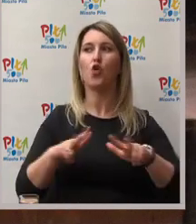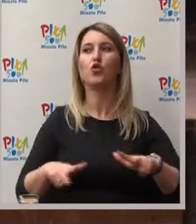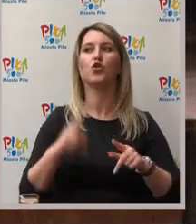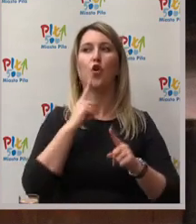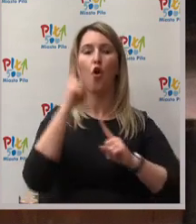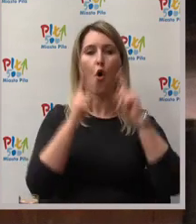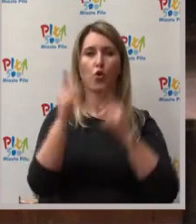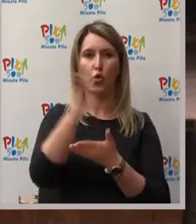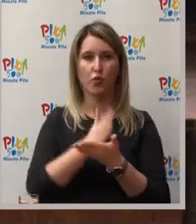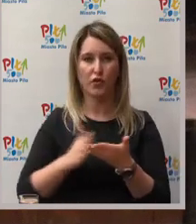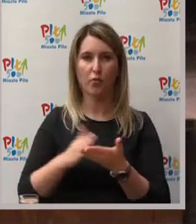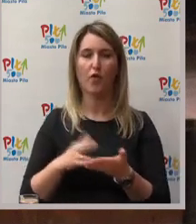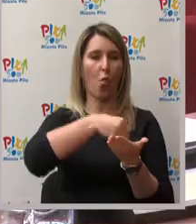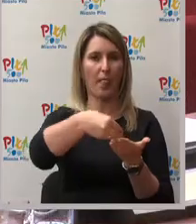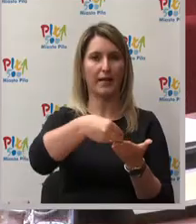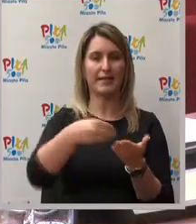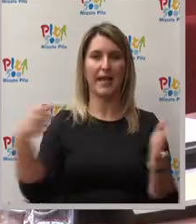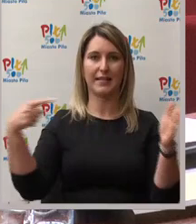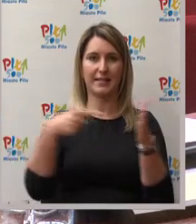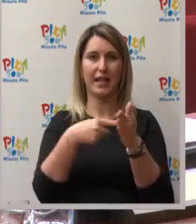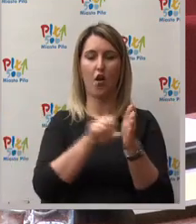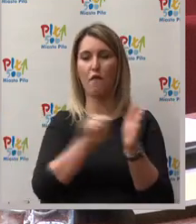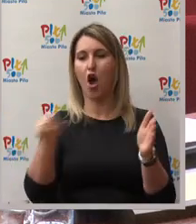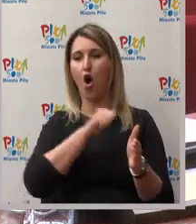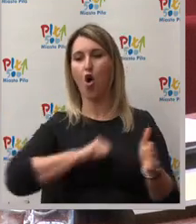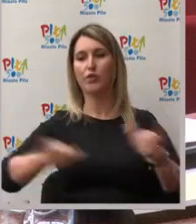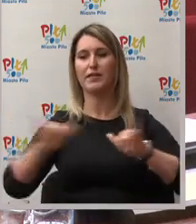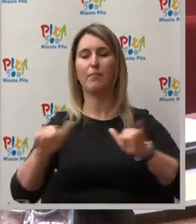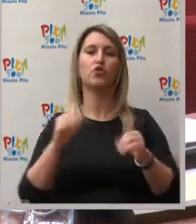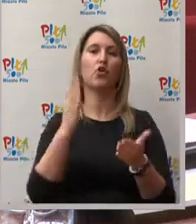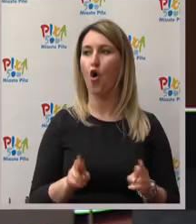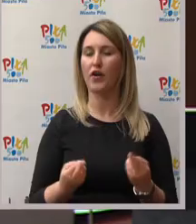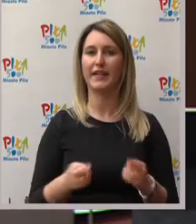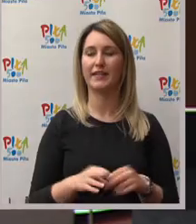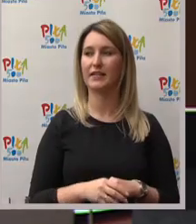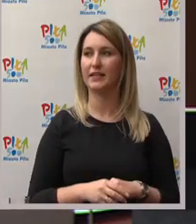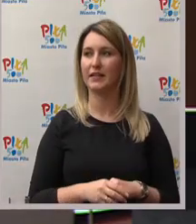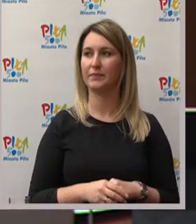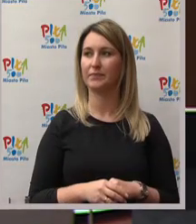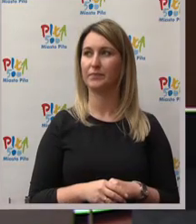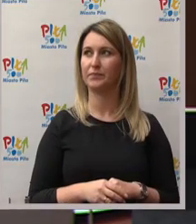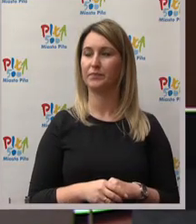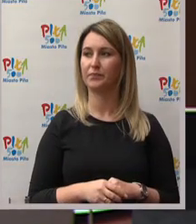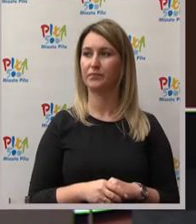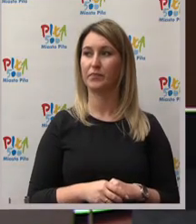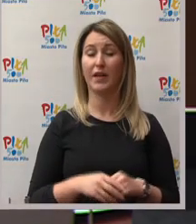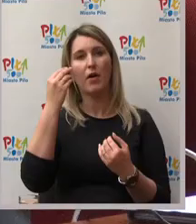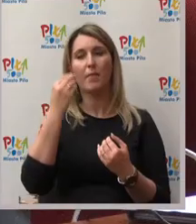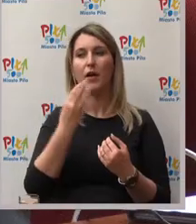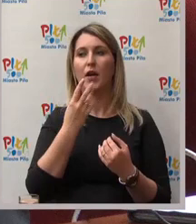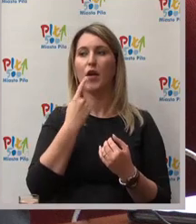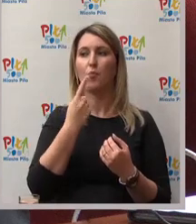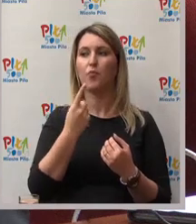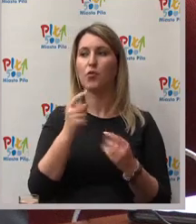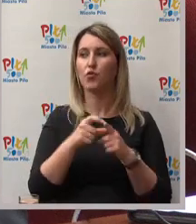zadania dotyczące ich rozwoju. Dzięki tej dotacji RODy będą mogły ubiegać się m.in. o pieniądze na remont wspólnej